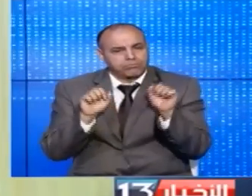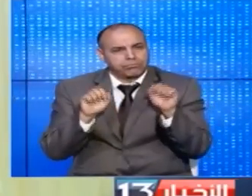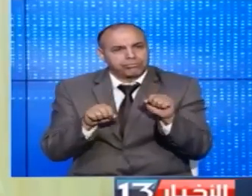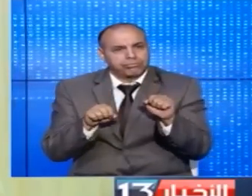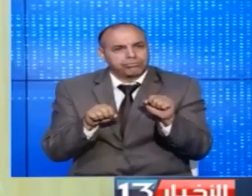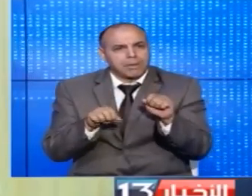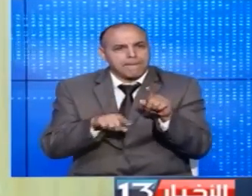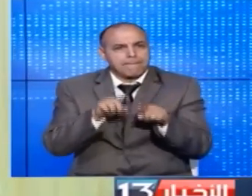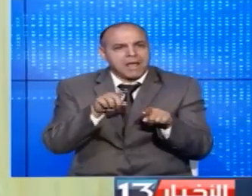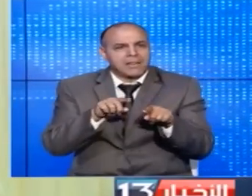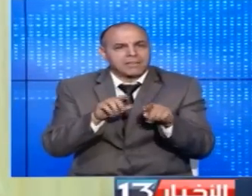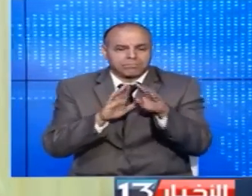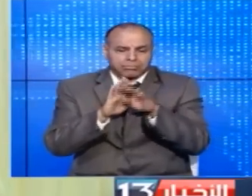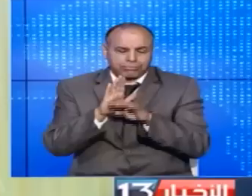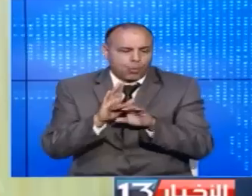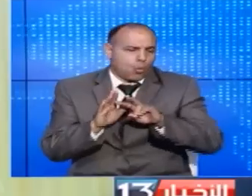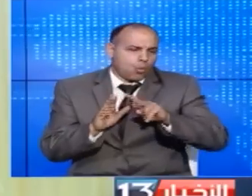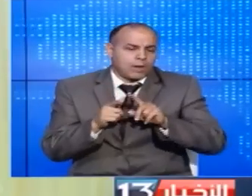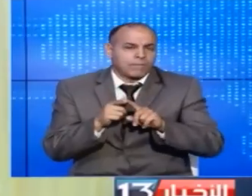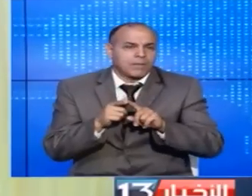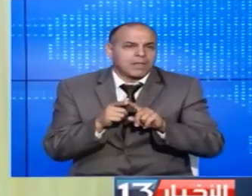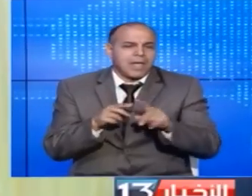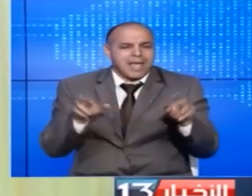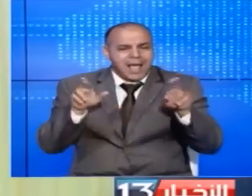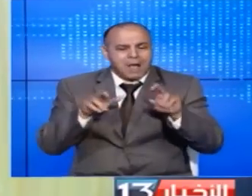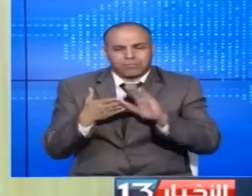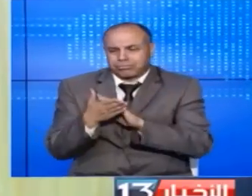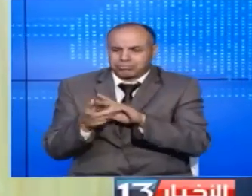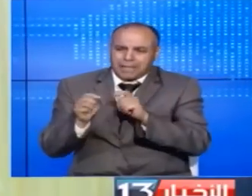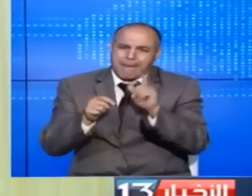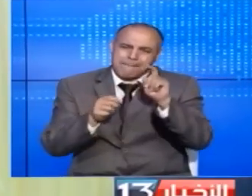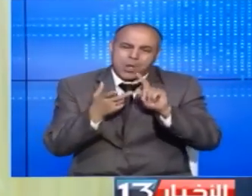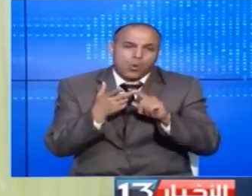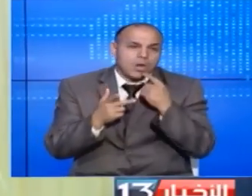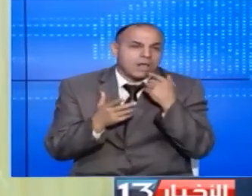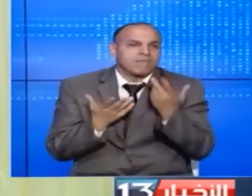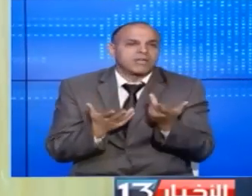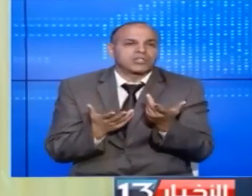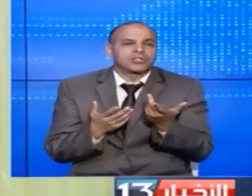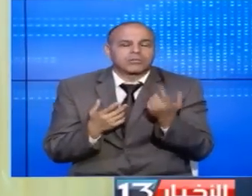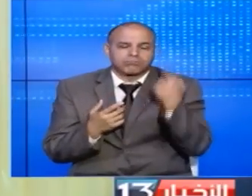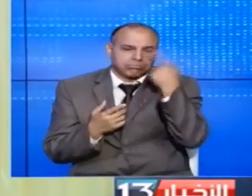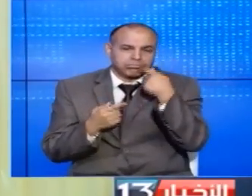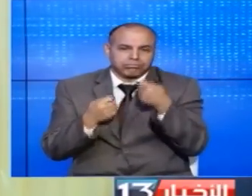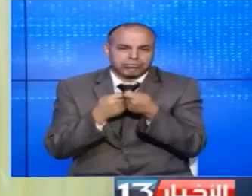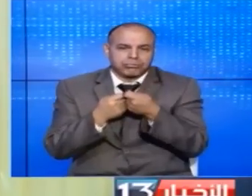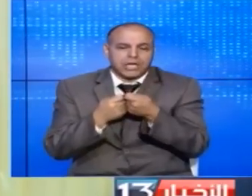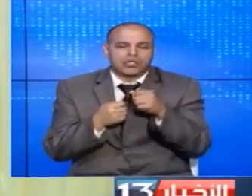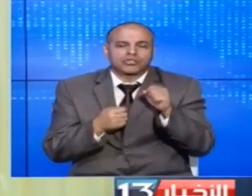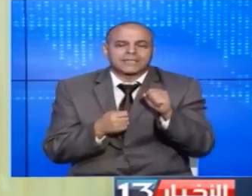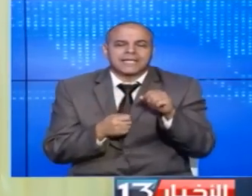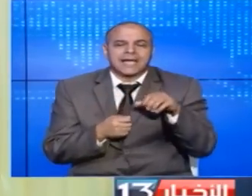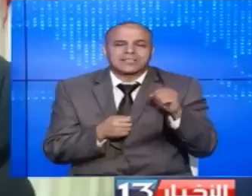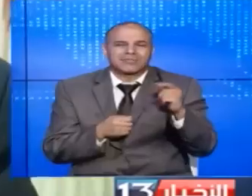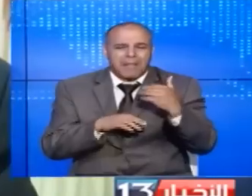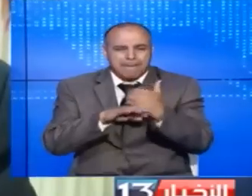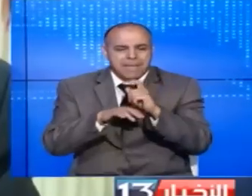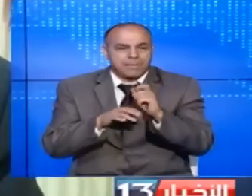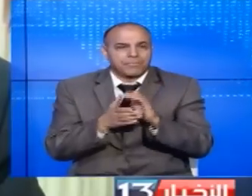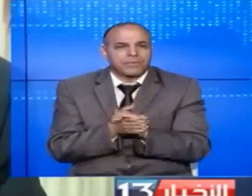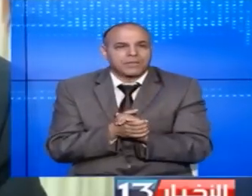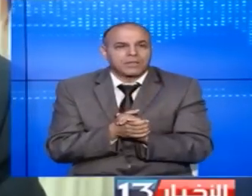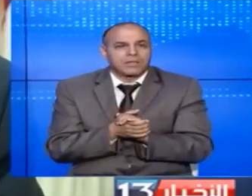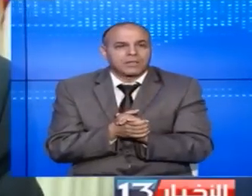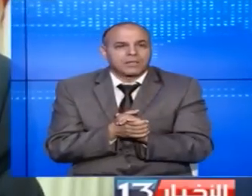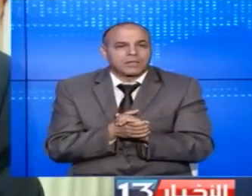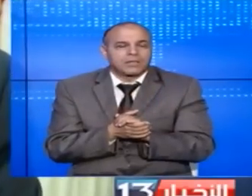إحالة بعض المنظومات بالطبيعة بعد إعادة تهيئتها حسب معناها المواصفات متاع الشركة الوطنية لاستغلال وتوزيع المياه. لو